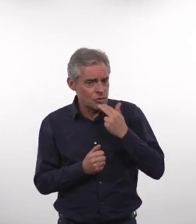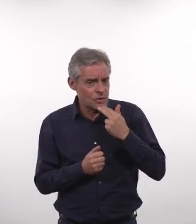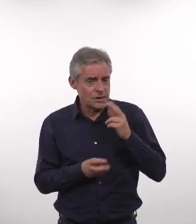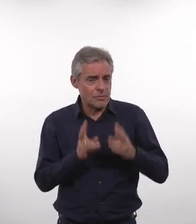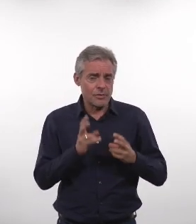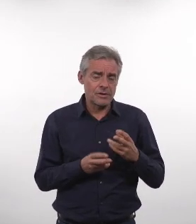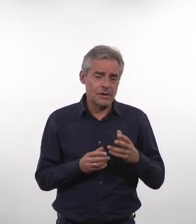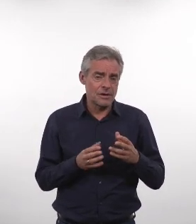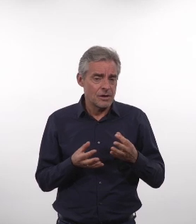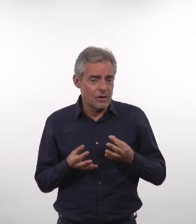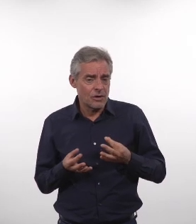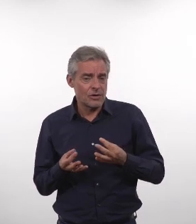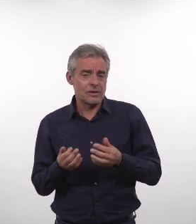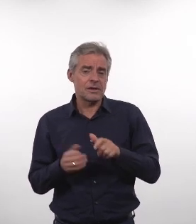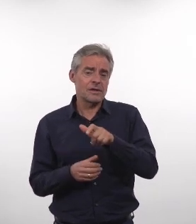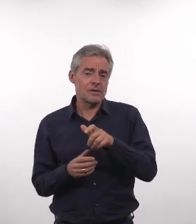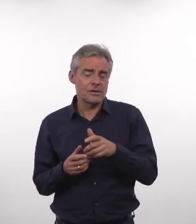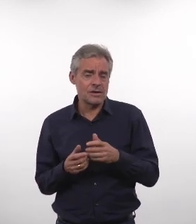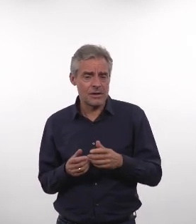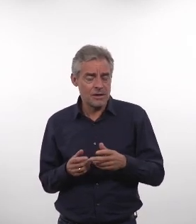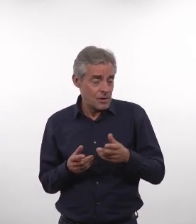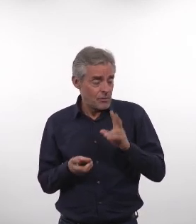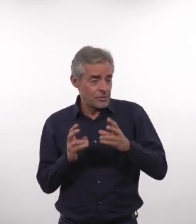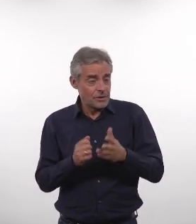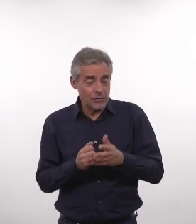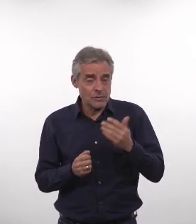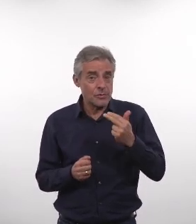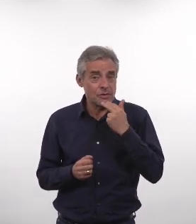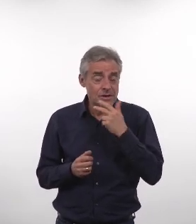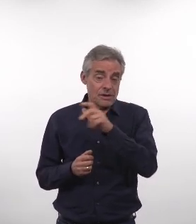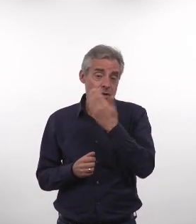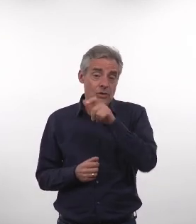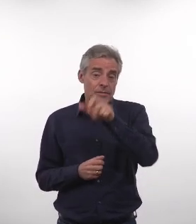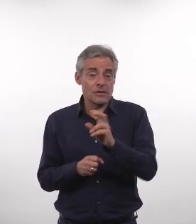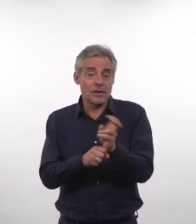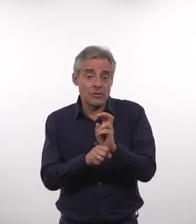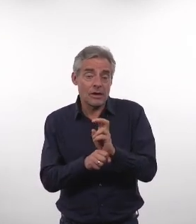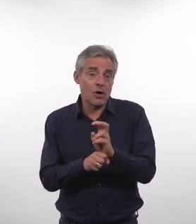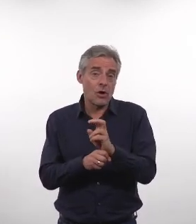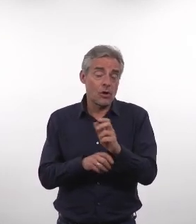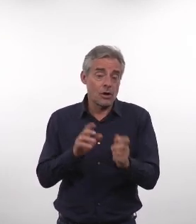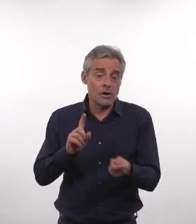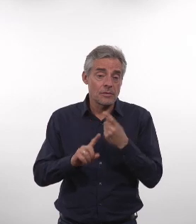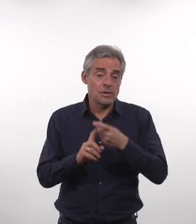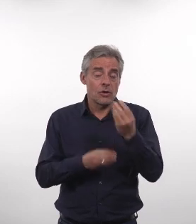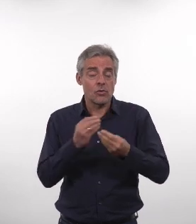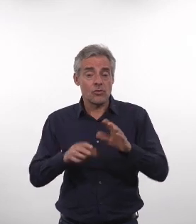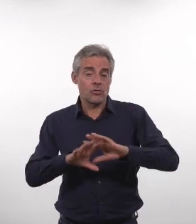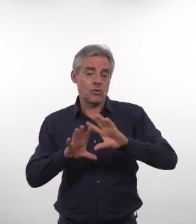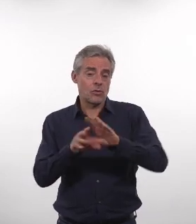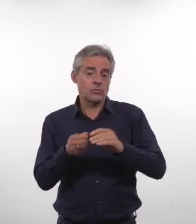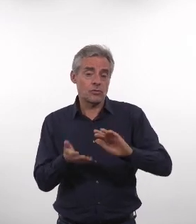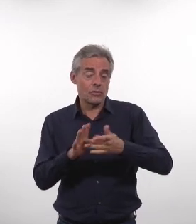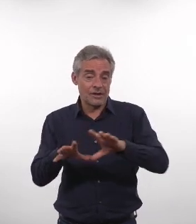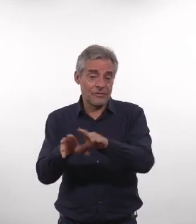même en initiant un protocole d'habituation aux soins, est-ce qu'on peut s'appuyer sur des éducateurs ou est-ce qu'on peut s'appuyer entièrement sur des